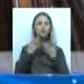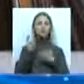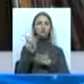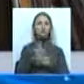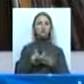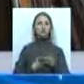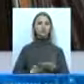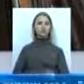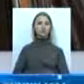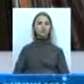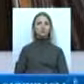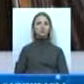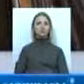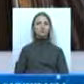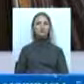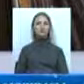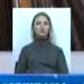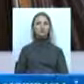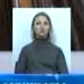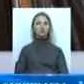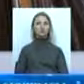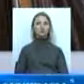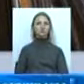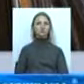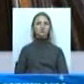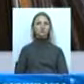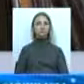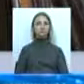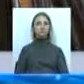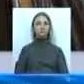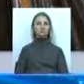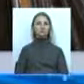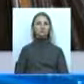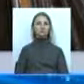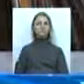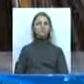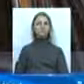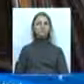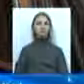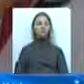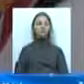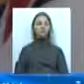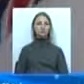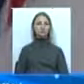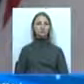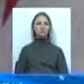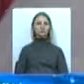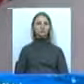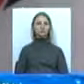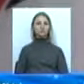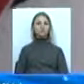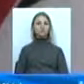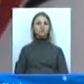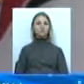Бабалардың басын тігіп бәйгеге, аналардың жанарына жас бердің. Уа, еркіндік, қош келдің. Өз еліме,